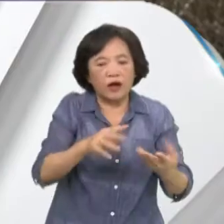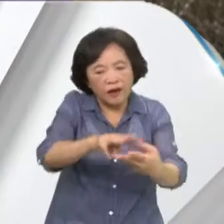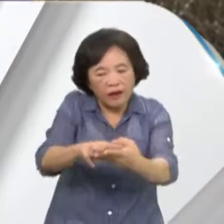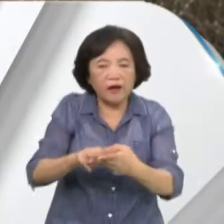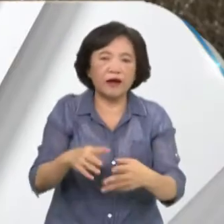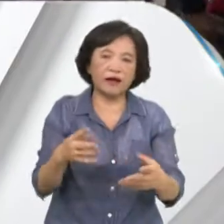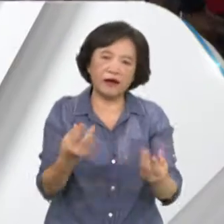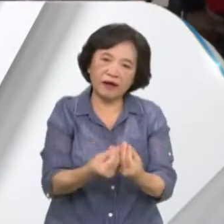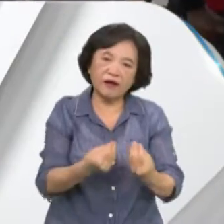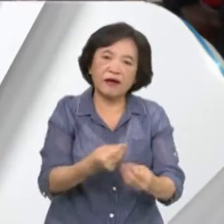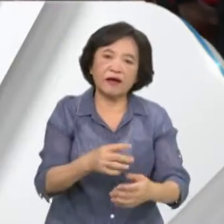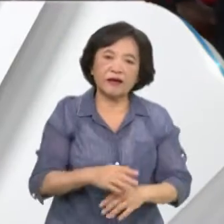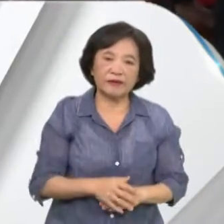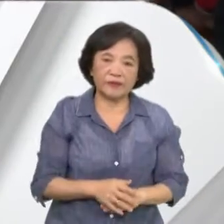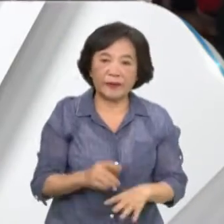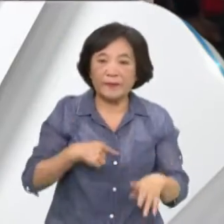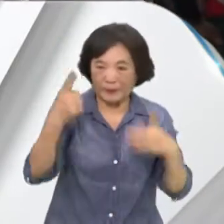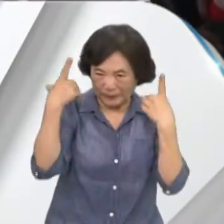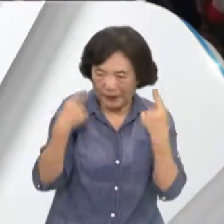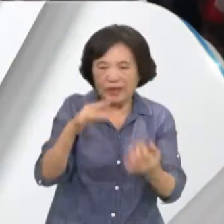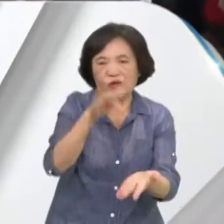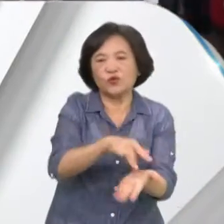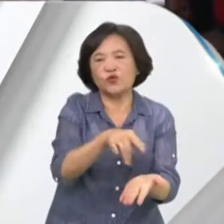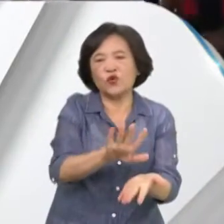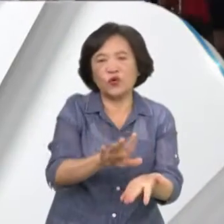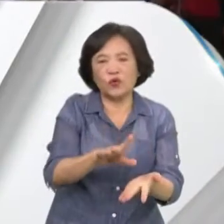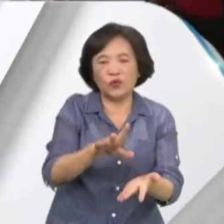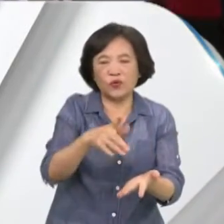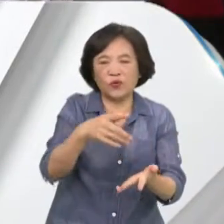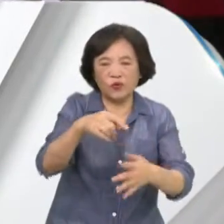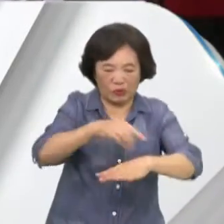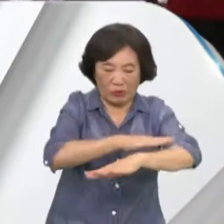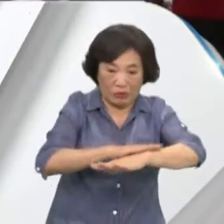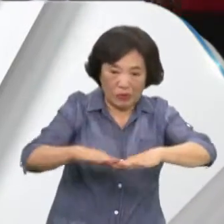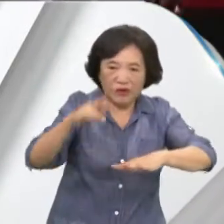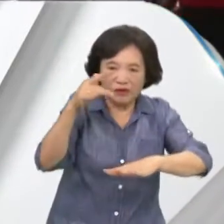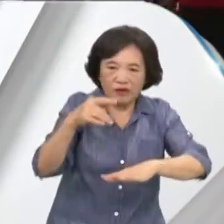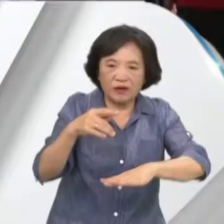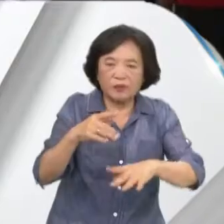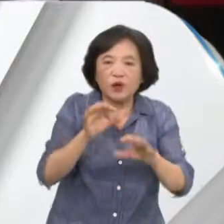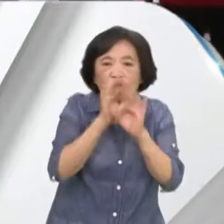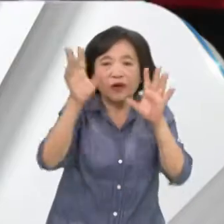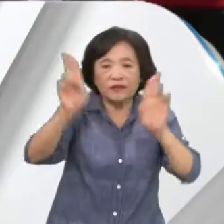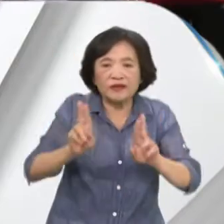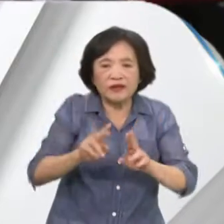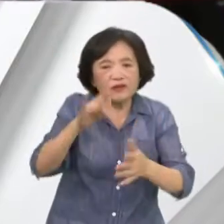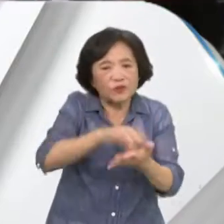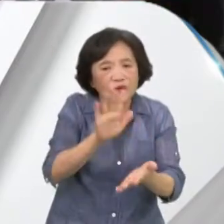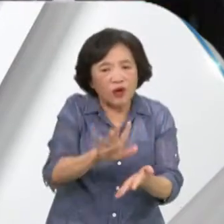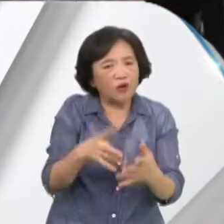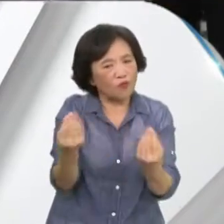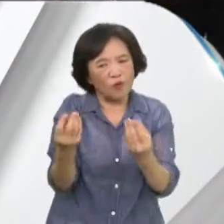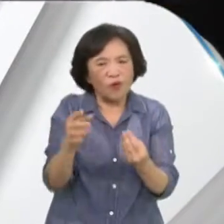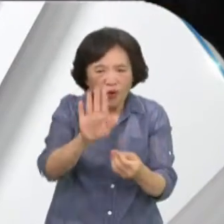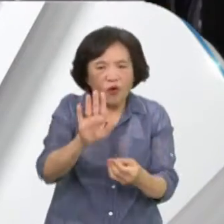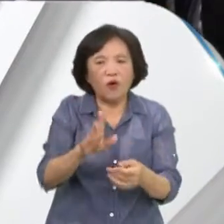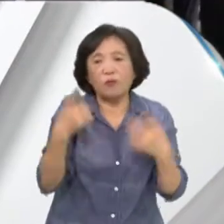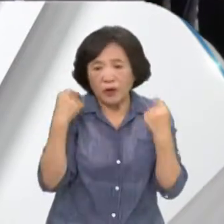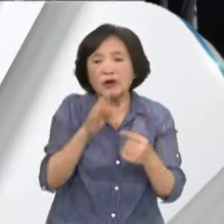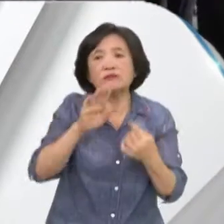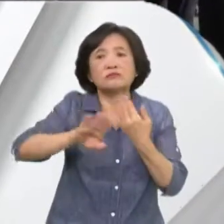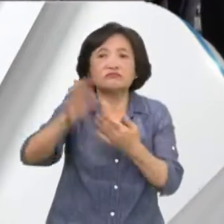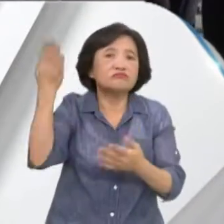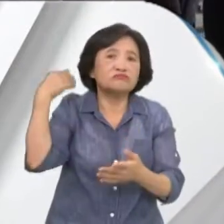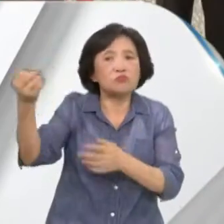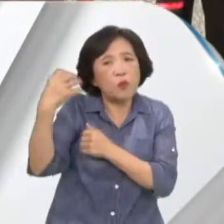溉我们水源。 这本来都有拖的东西啦， 光天饼有拖啊， 本来都黑暗的啊。哦，这个是之